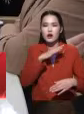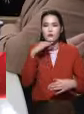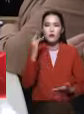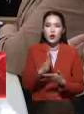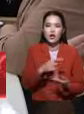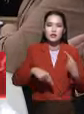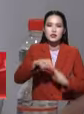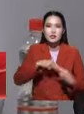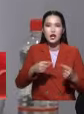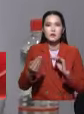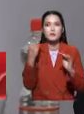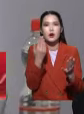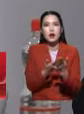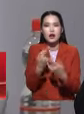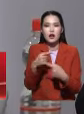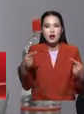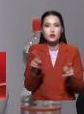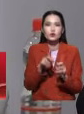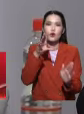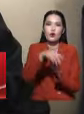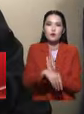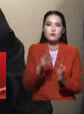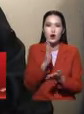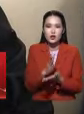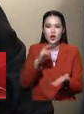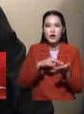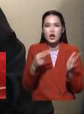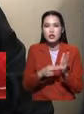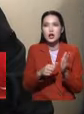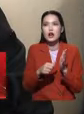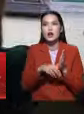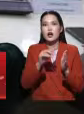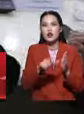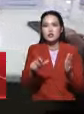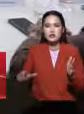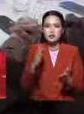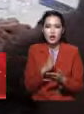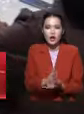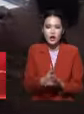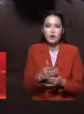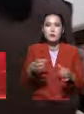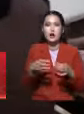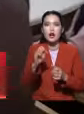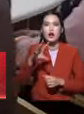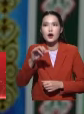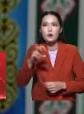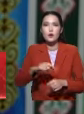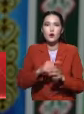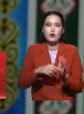кәсіпкерлер, құрсағы алтын аналары да бар. Мысалы, 6800 адам алтын алқа мен күміс алқа иегерлері, ал Аманат партиясының 17 мың әйел